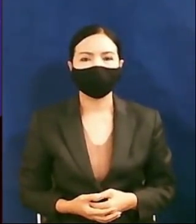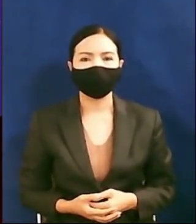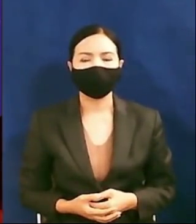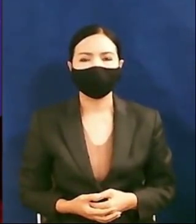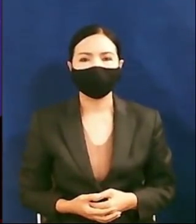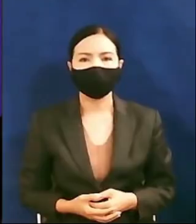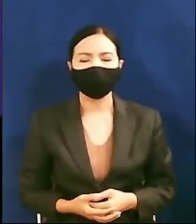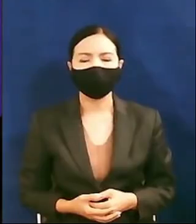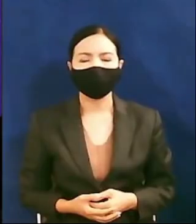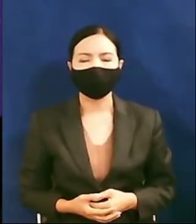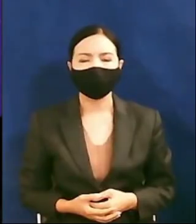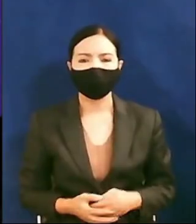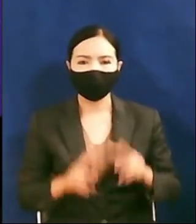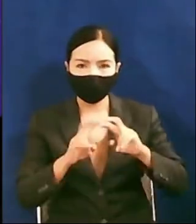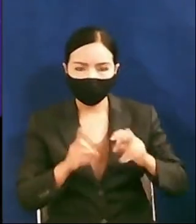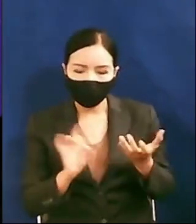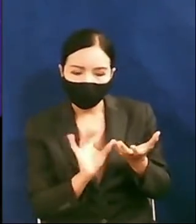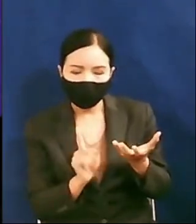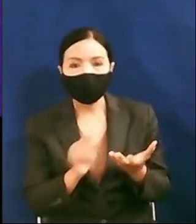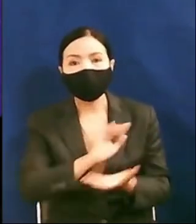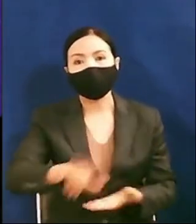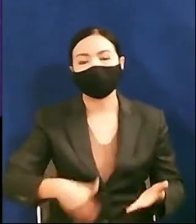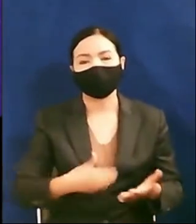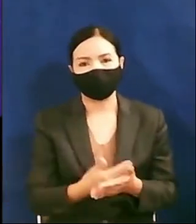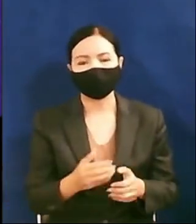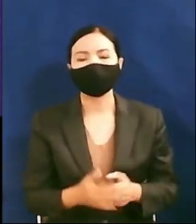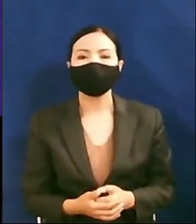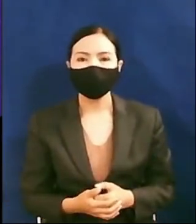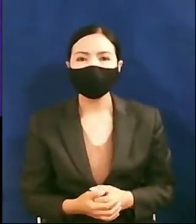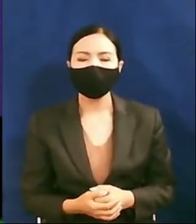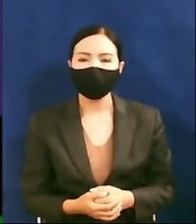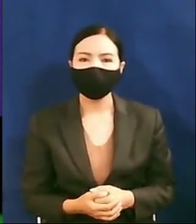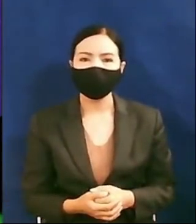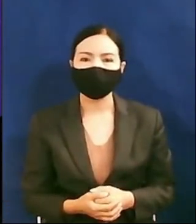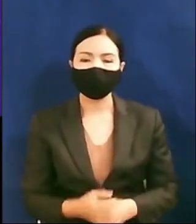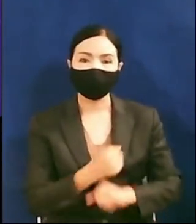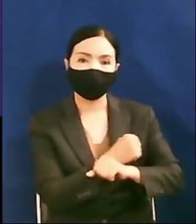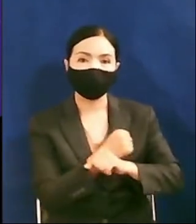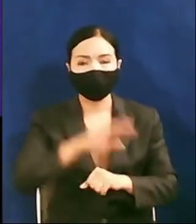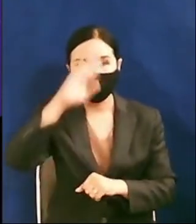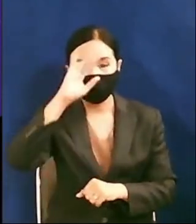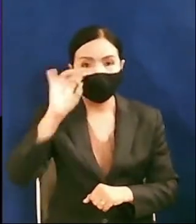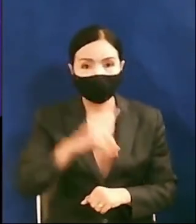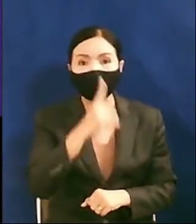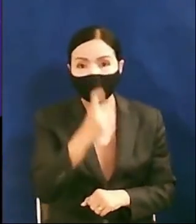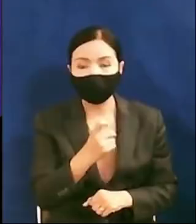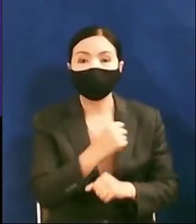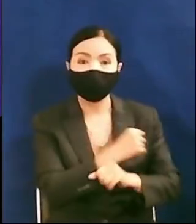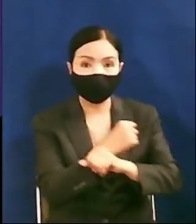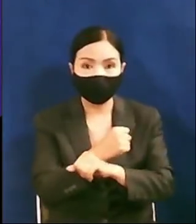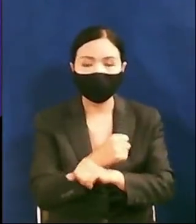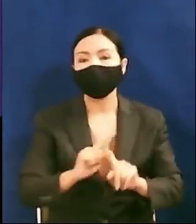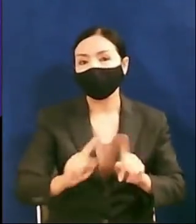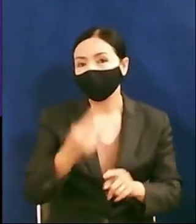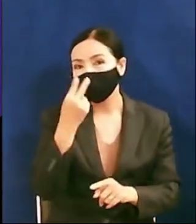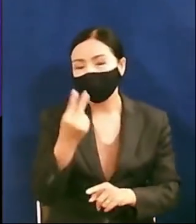การศึกษาประสิทธิผลทั้งหมดเนี่ยก็เป็นการเมื่อสักครู่เป็นการป้องกันการป่วยรุนแรงและเสียชีวิตแต่หากเราม